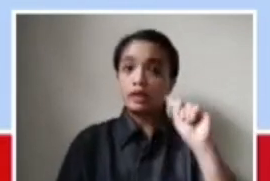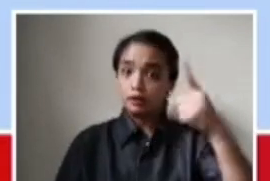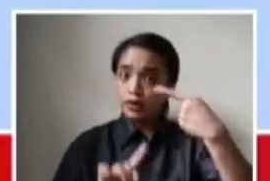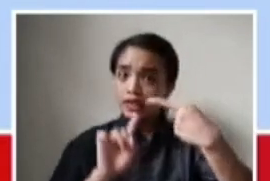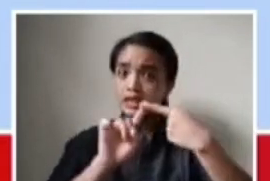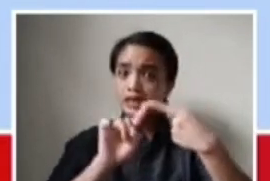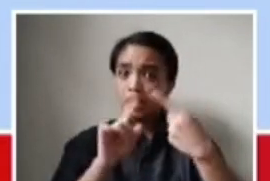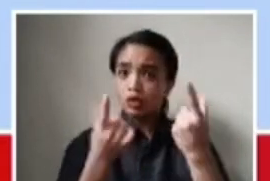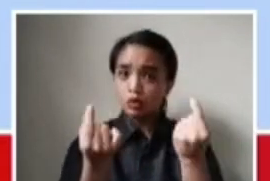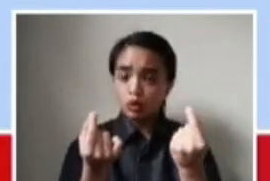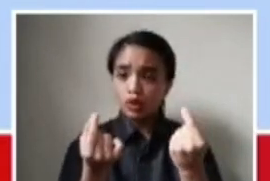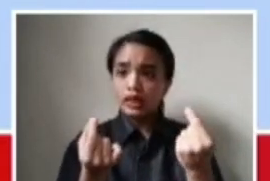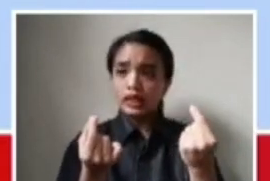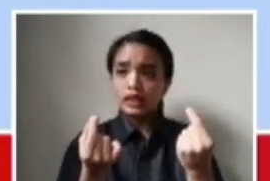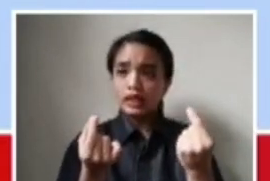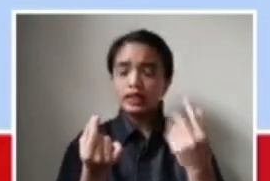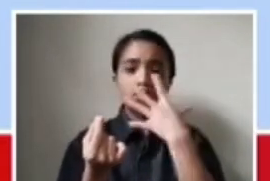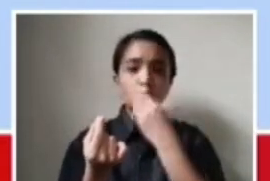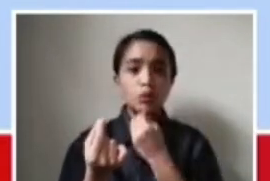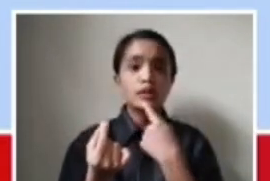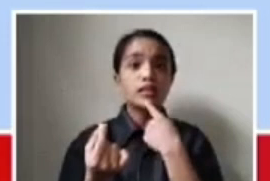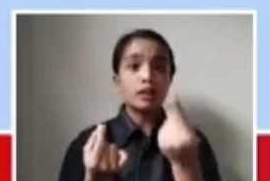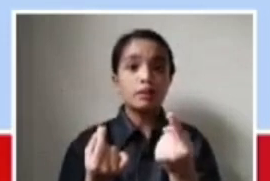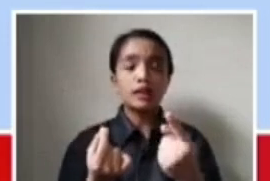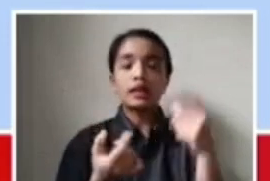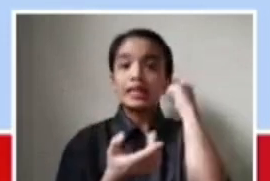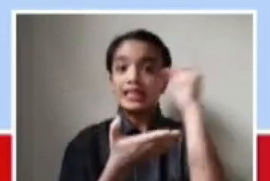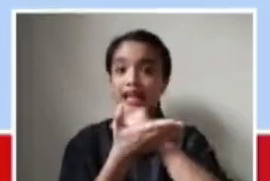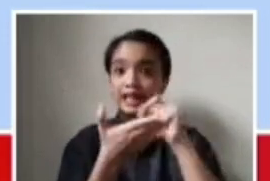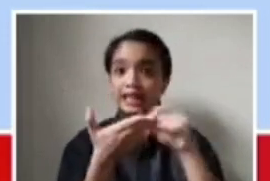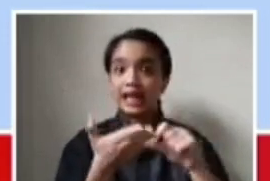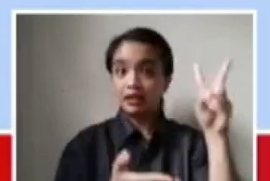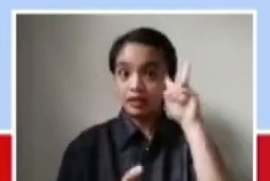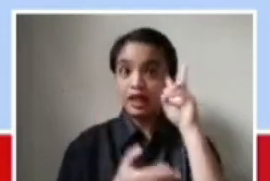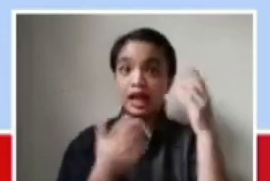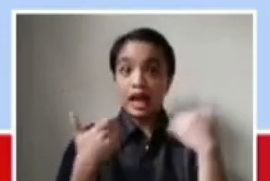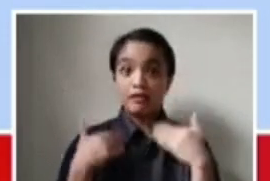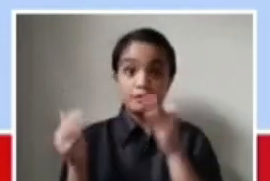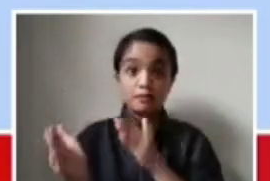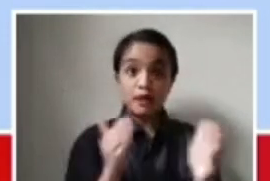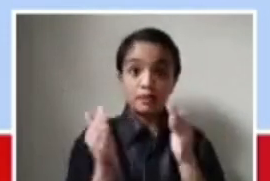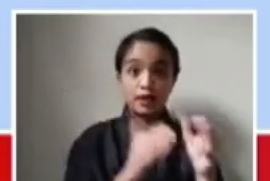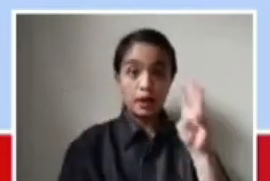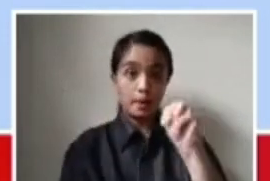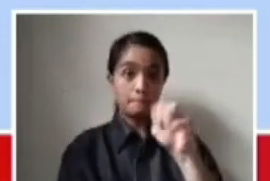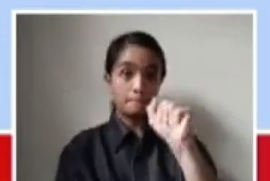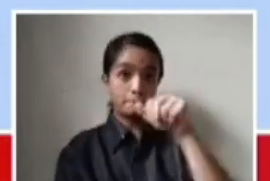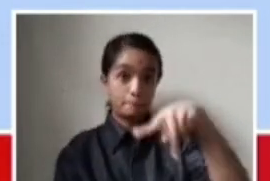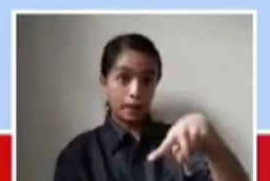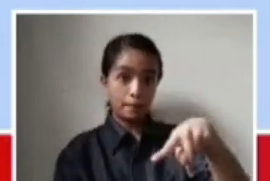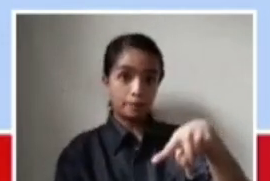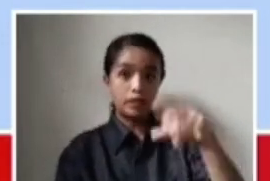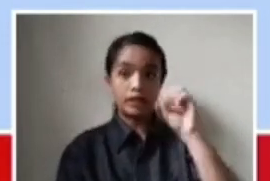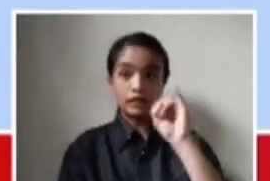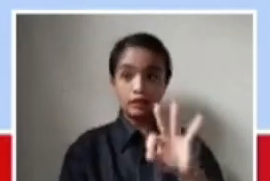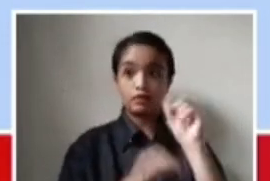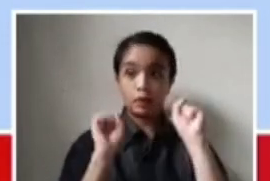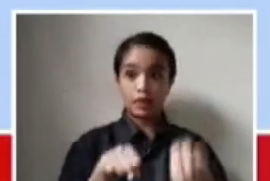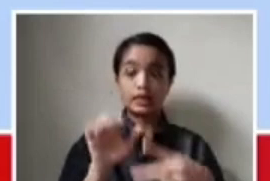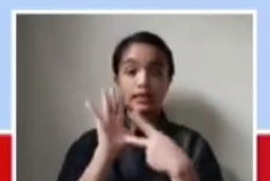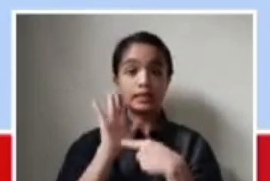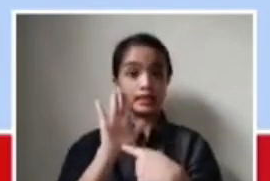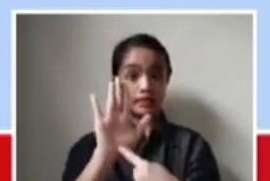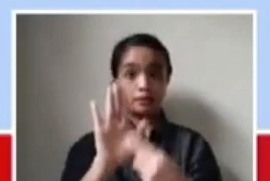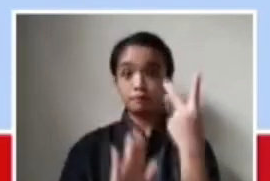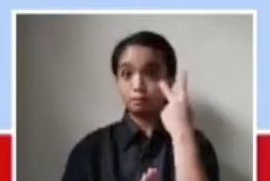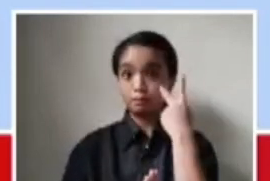mga residentes sa Tarlac at sa Pampanga. Ginagawa po din natin yung Convention Center na ginamit noong ASEAN.